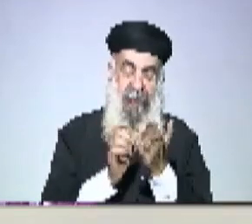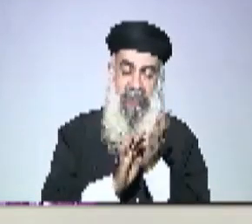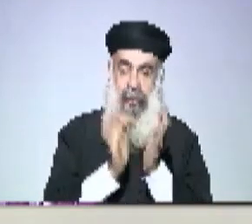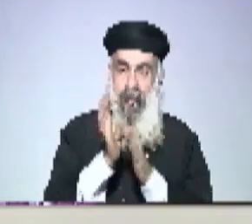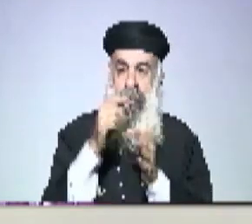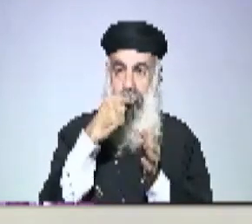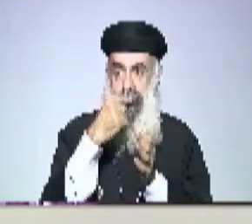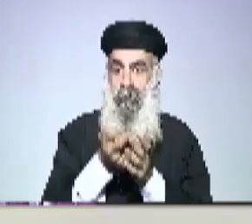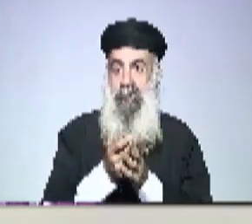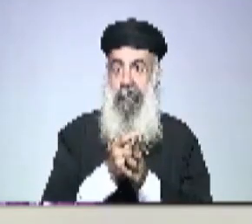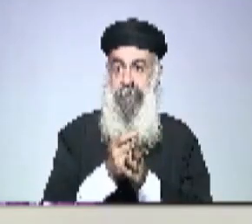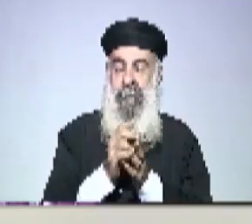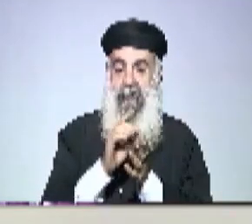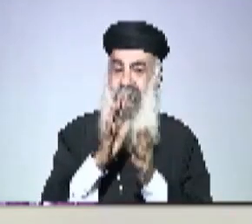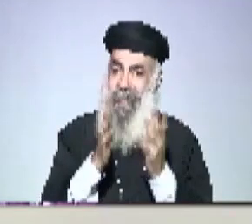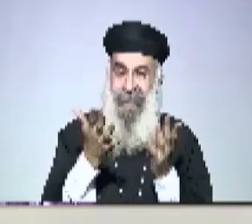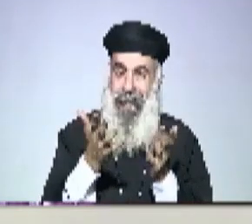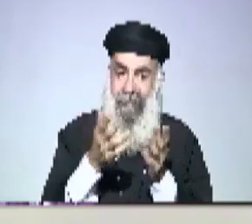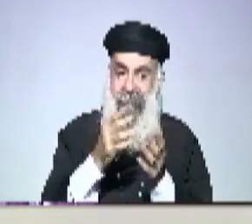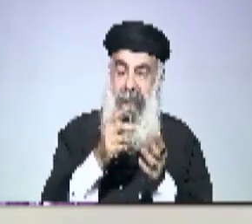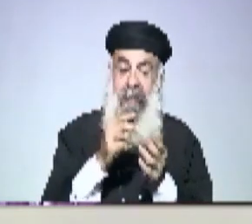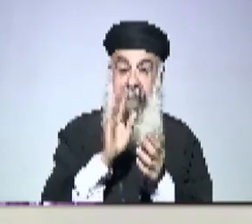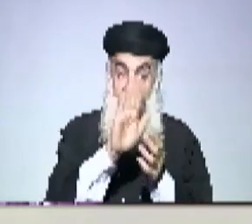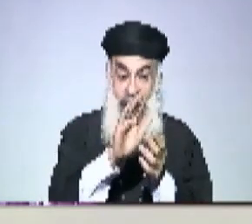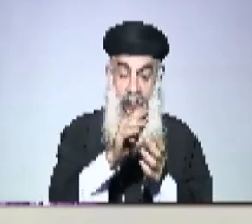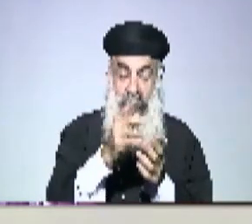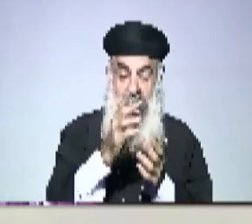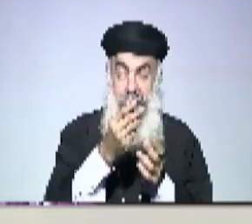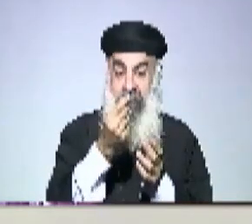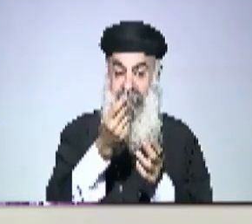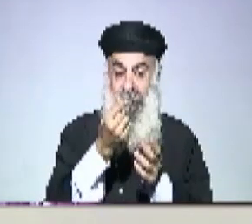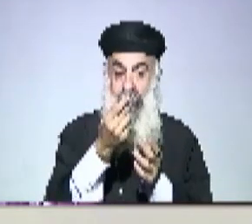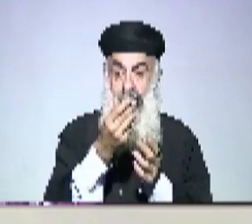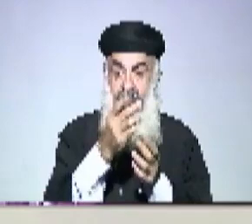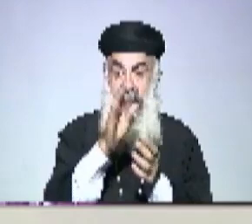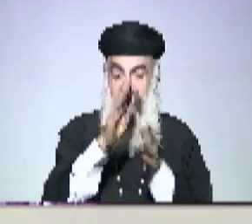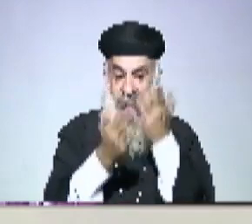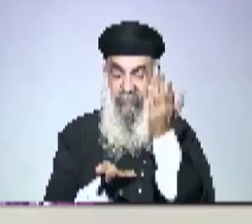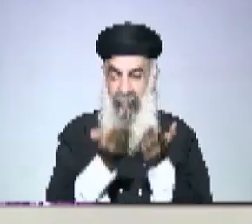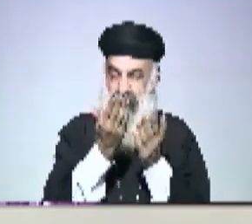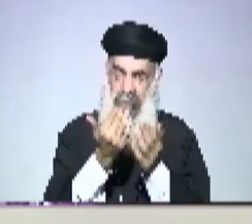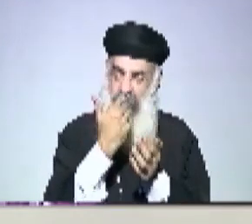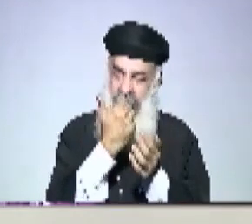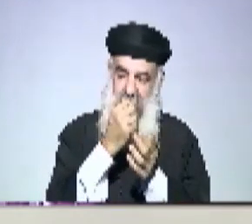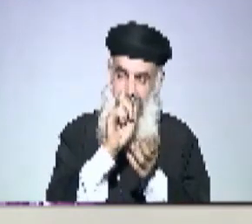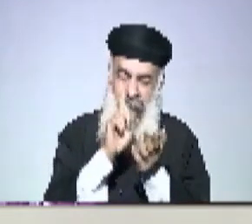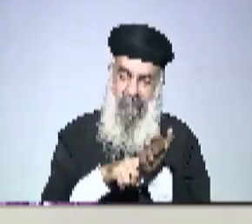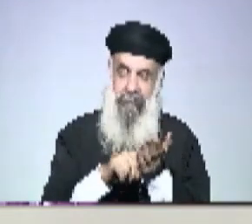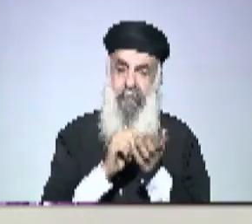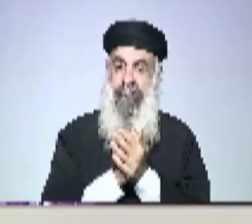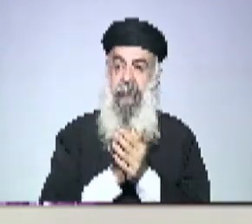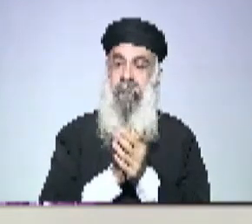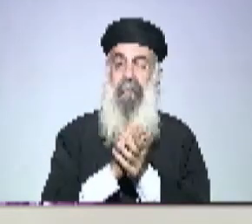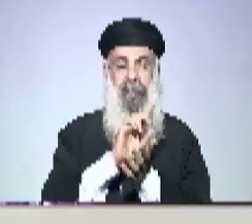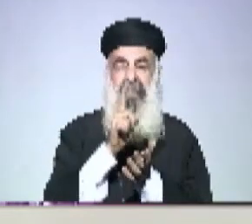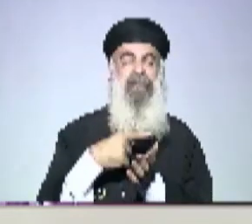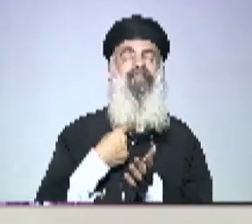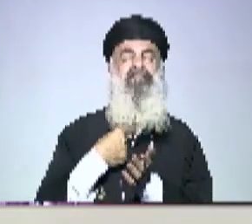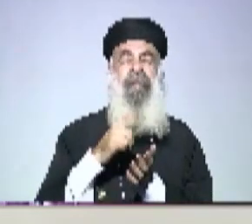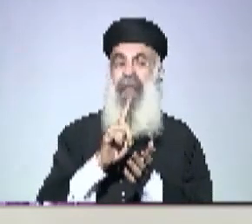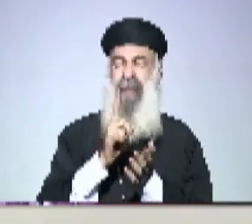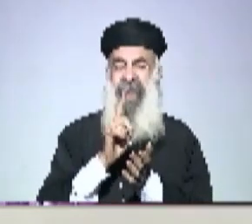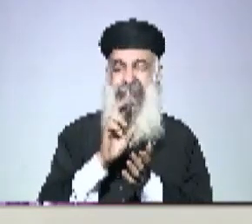المسيح اليس هذا المال لديهم وهو مال ظلم انا لا استطيع ان احبهم كما